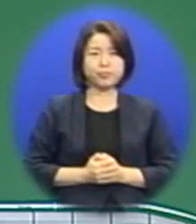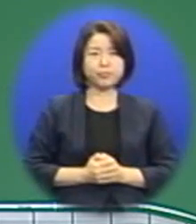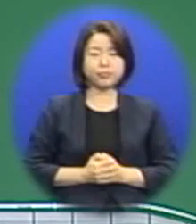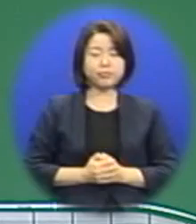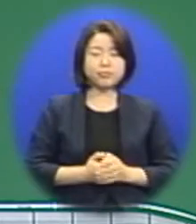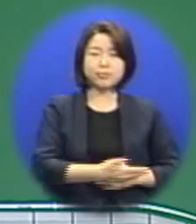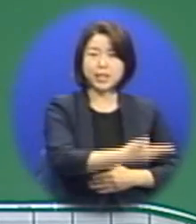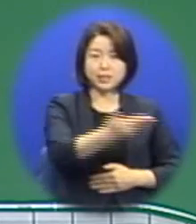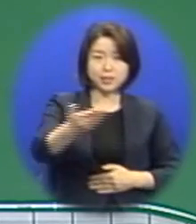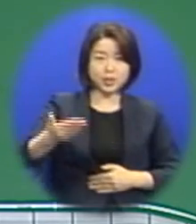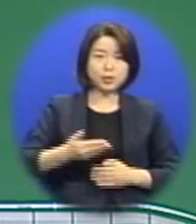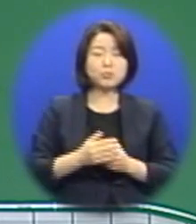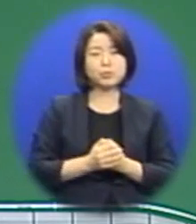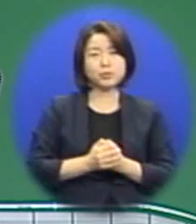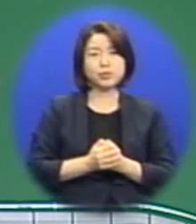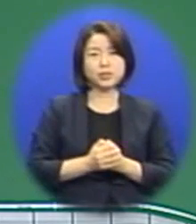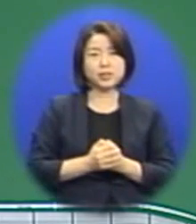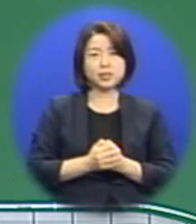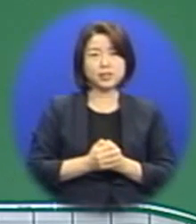여러분,